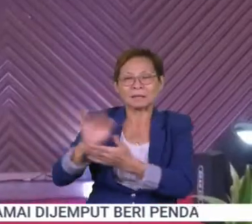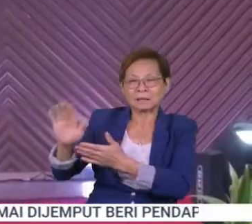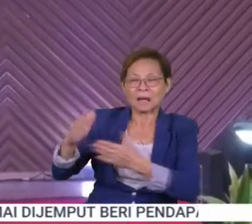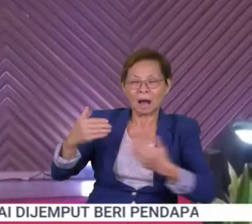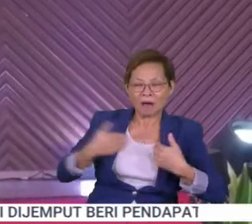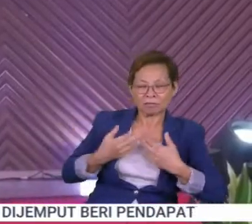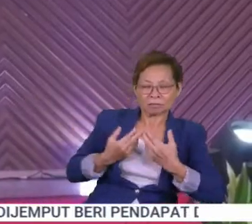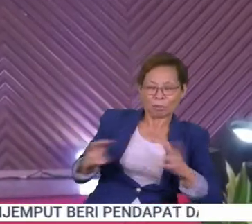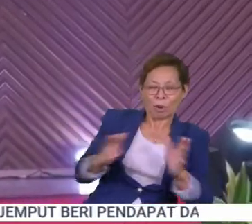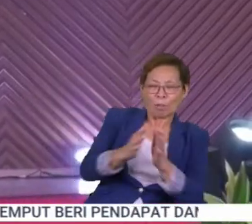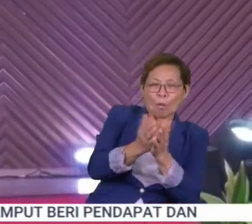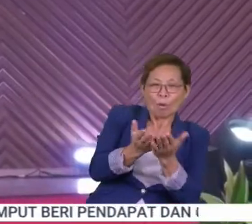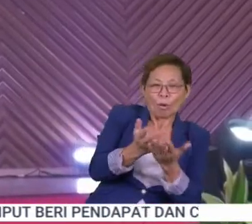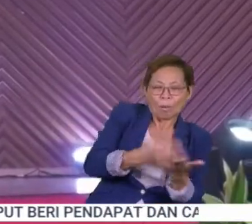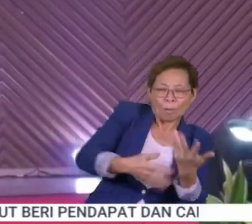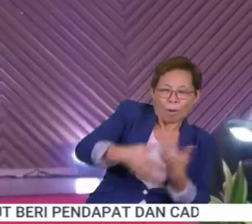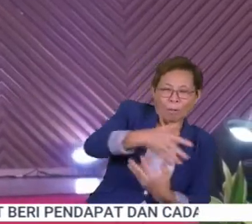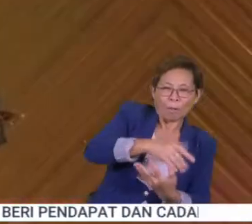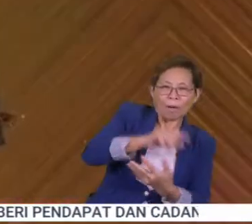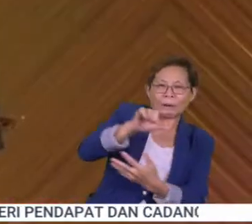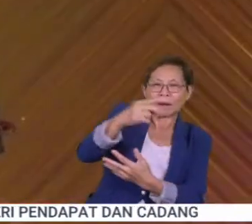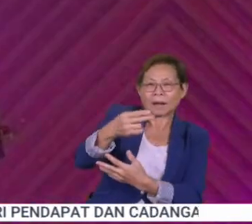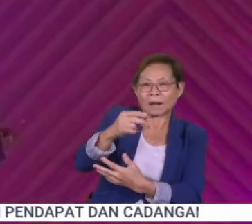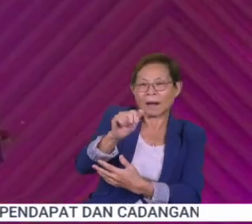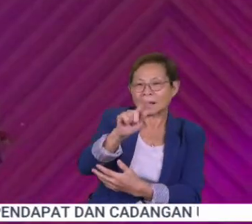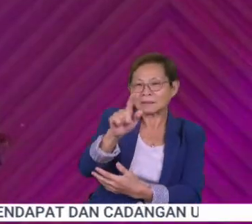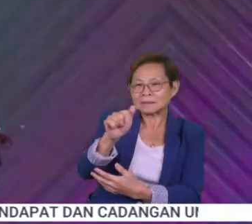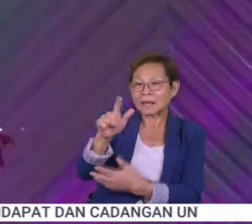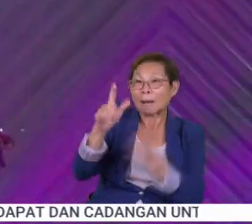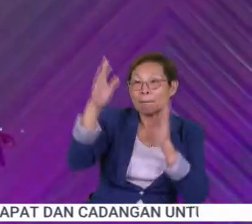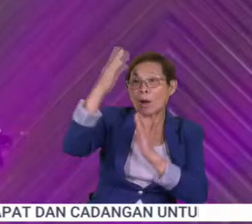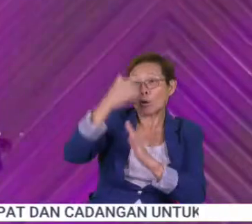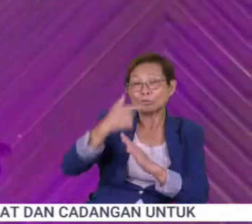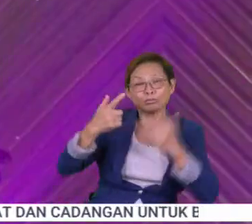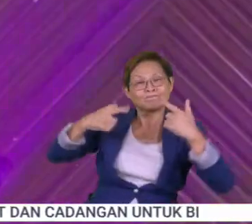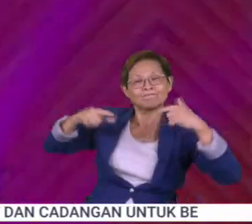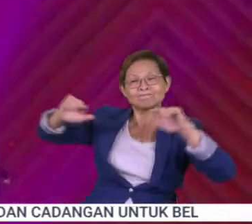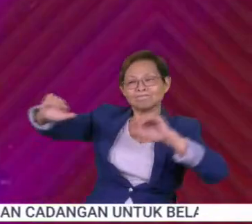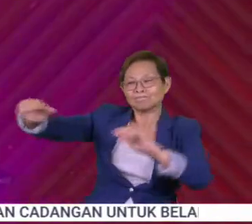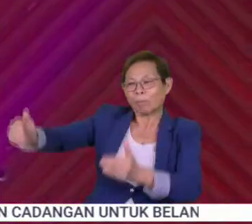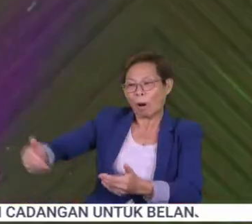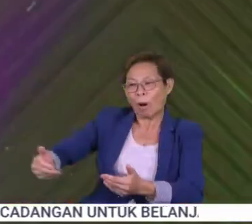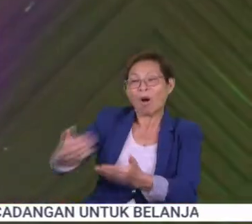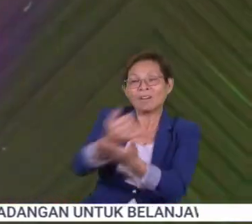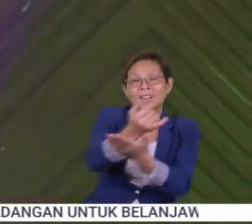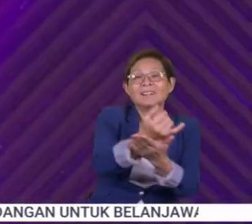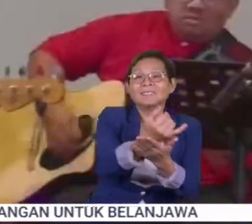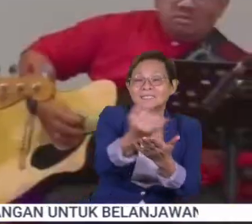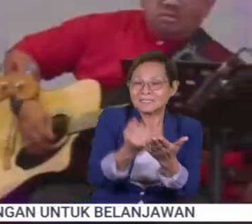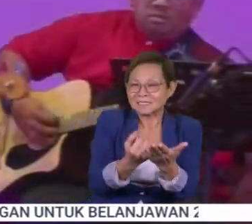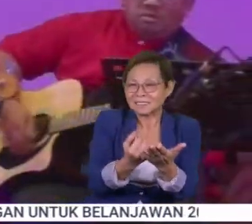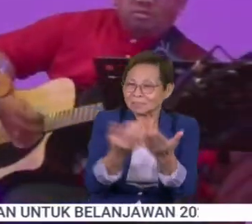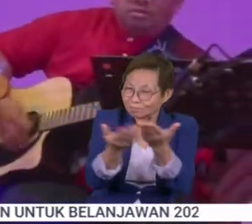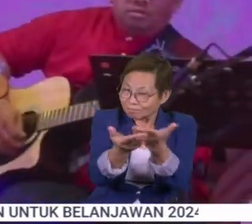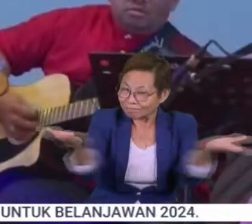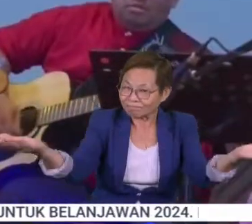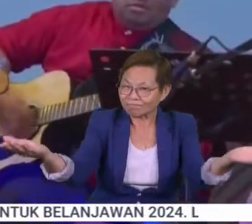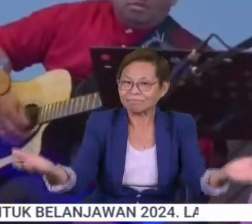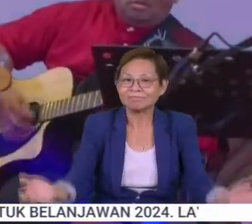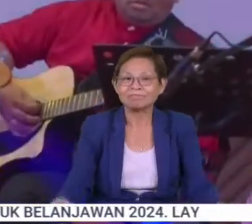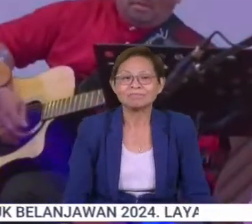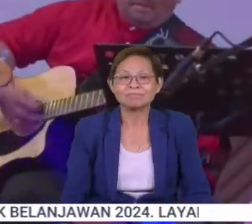turut melancarkan buku interaktif Ghazal Malaysia dalam usaha memperkenalkan seni tersebut kepada orang ramai.